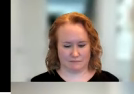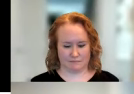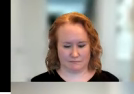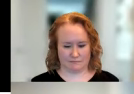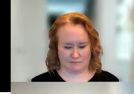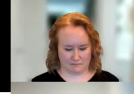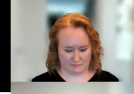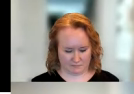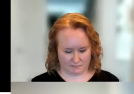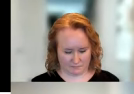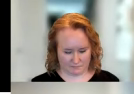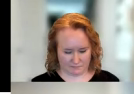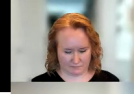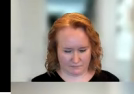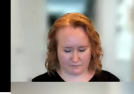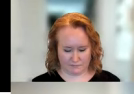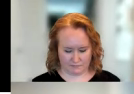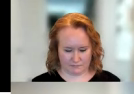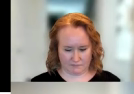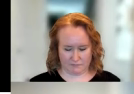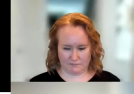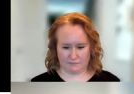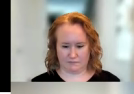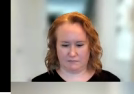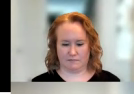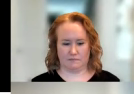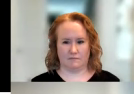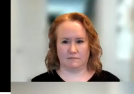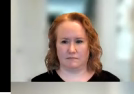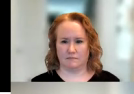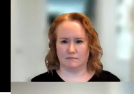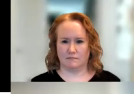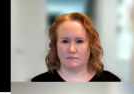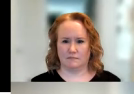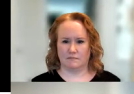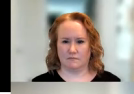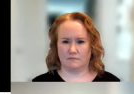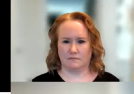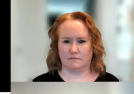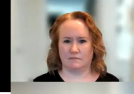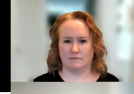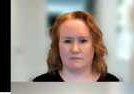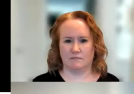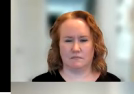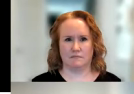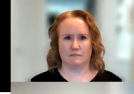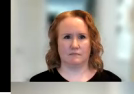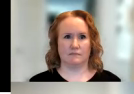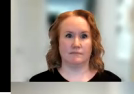hinder for fri flyt av varer og tjenester på det indre markedet. Og dette ser man at gjennomsyrer fortan I direktivet I tillegg